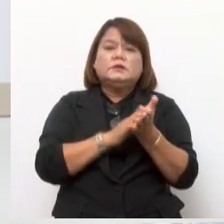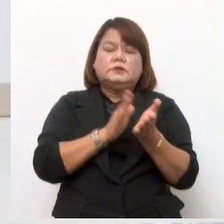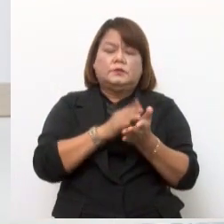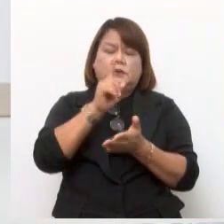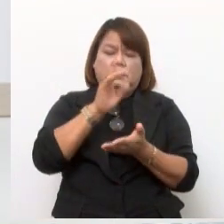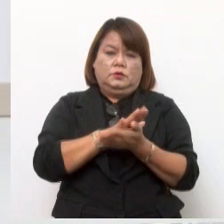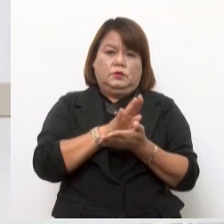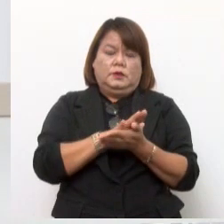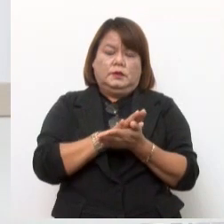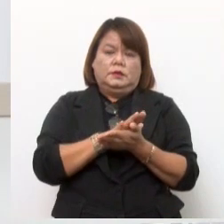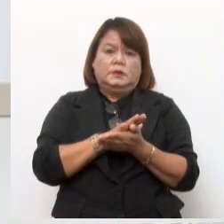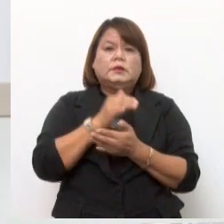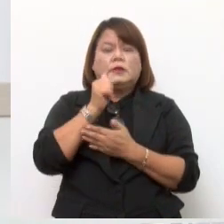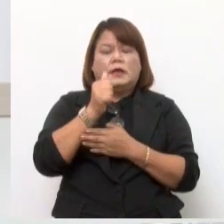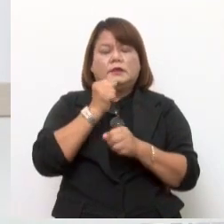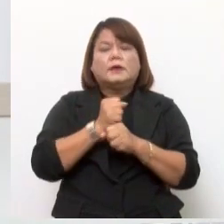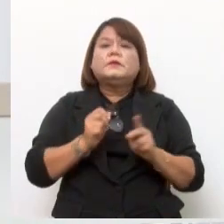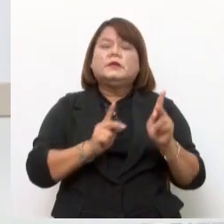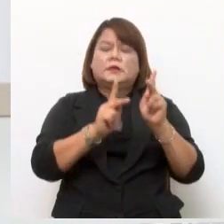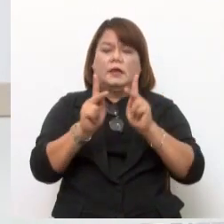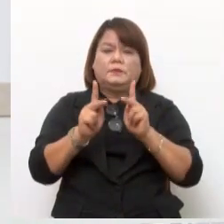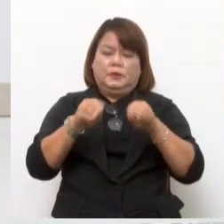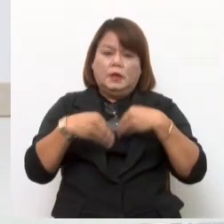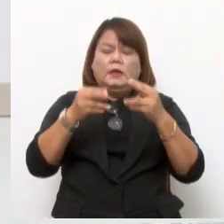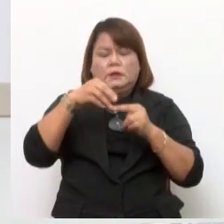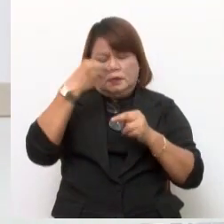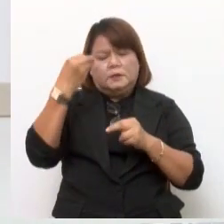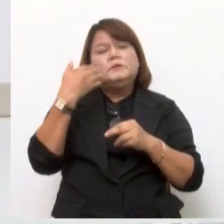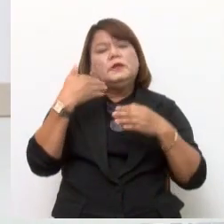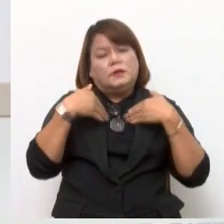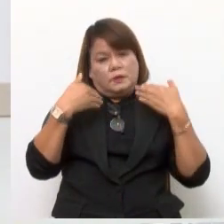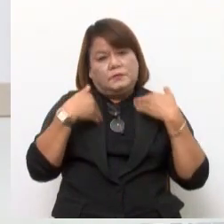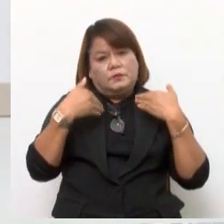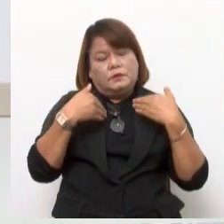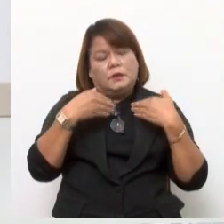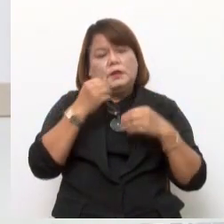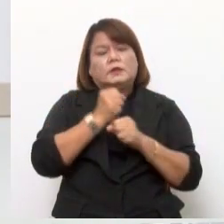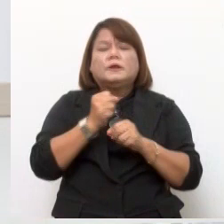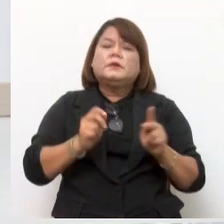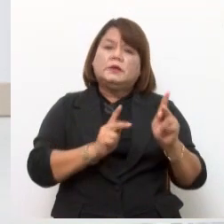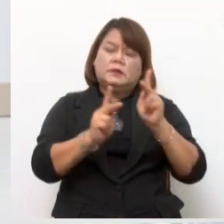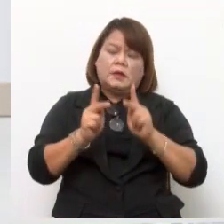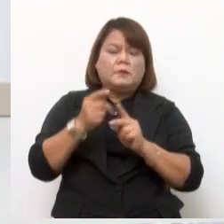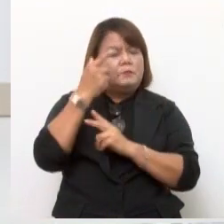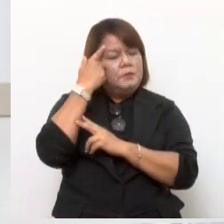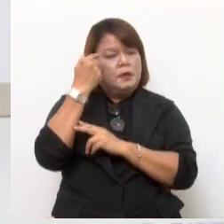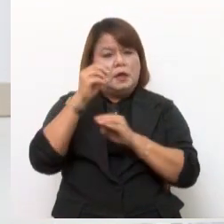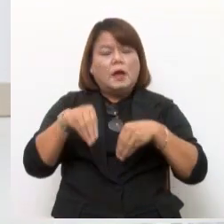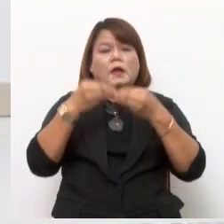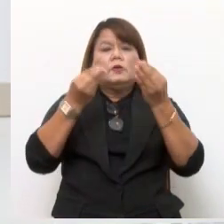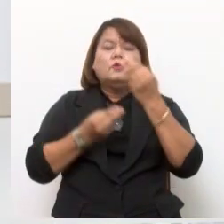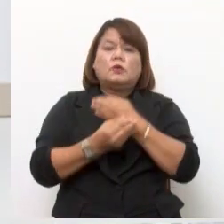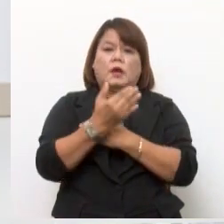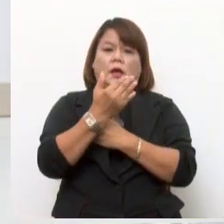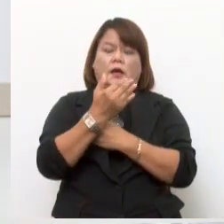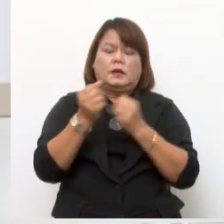ที่ได้ทำกิจกรรมที่ให้นักเรียนนั้นมีความสุขแล้วก็ได้ทำกิจกรรมเพื่อสร้างโอกาส